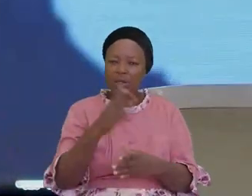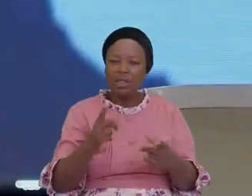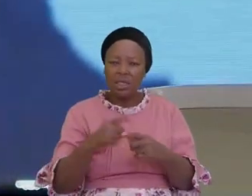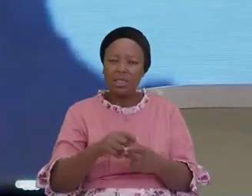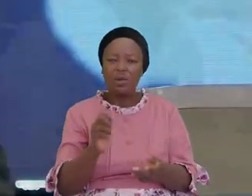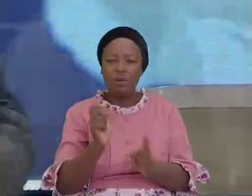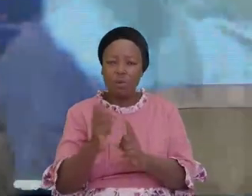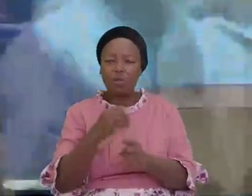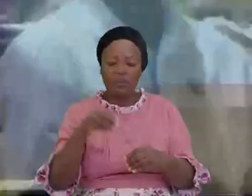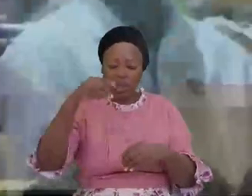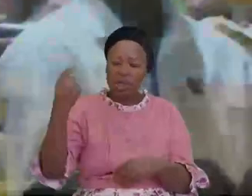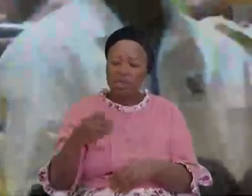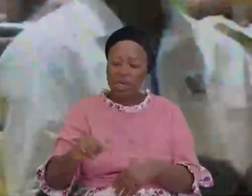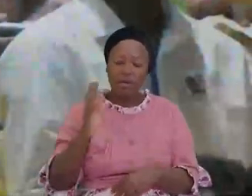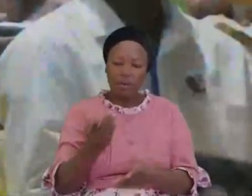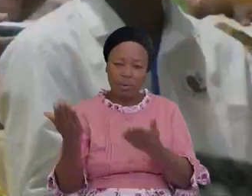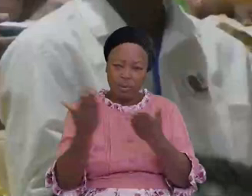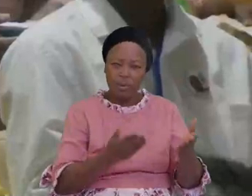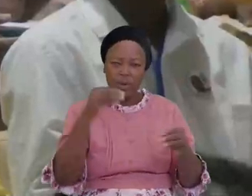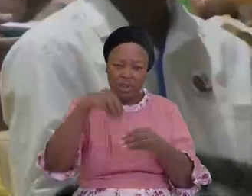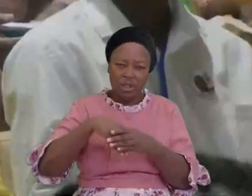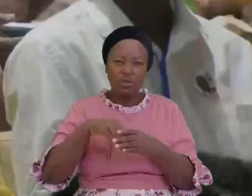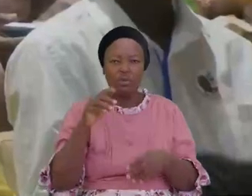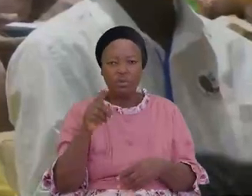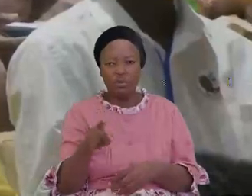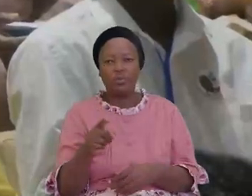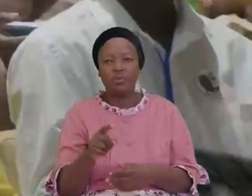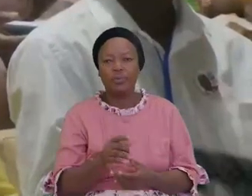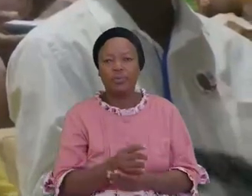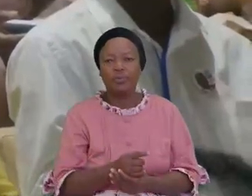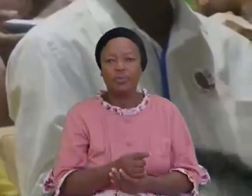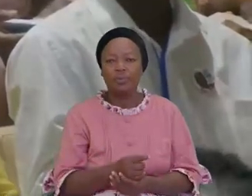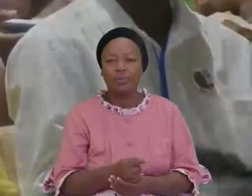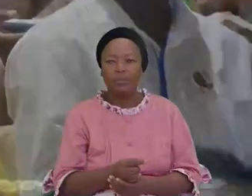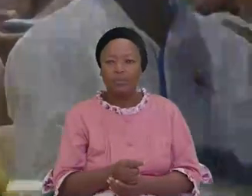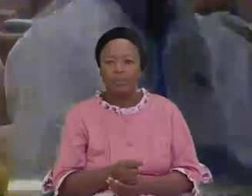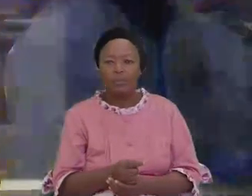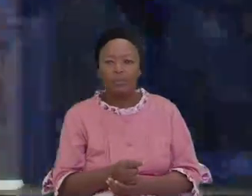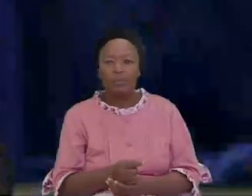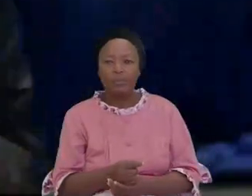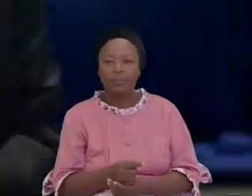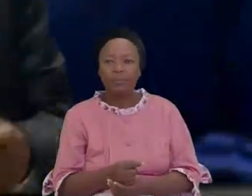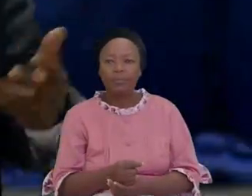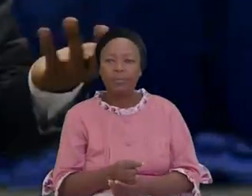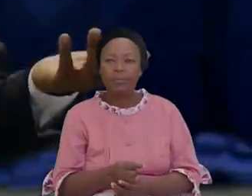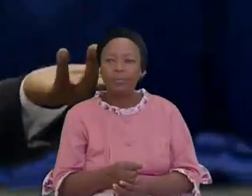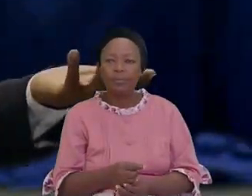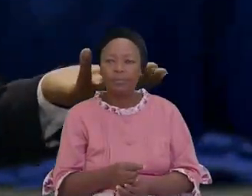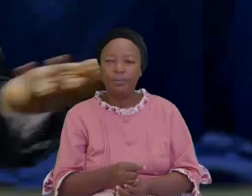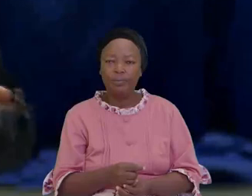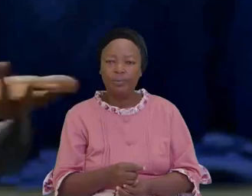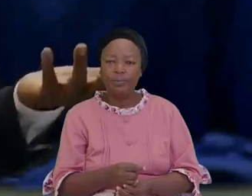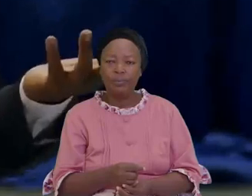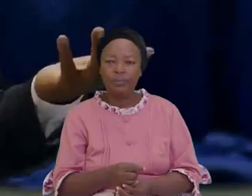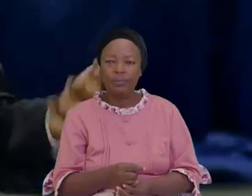doute doivent être ôtées, doivent être enlevées, afin que la parole de Dieu, la parole éternelle de Dieu, puisse résider en